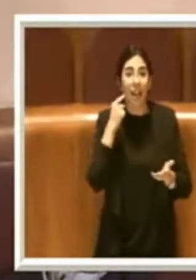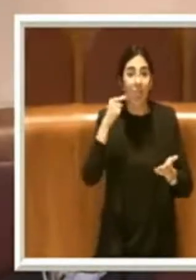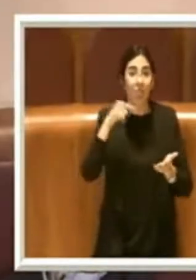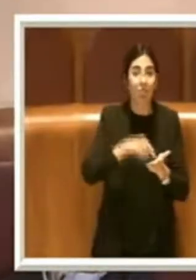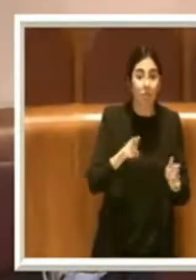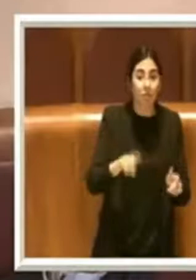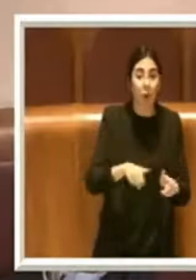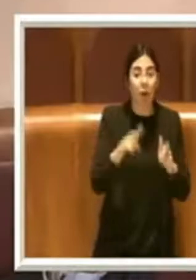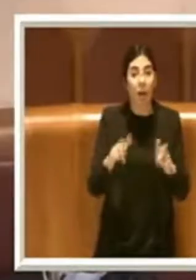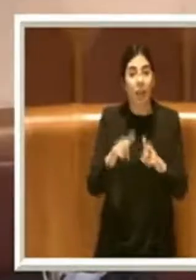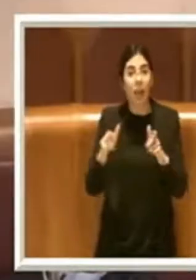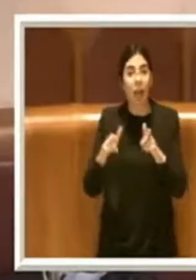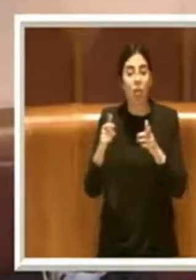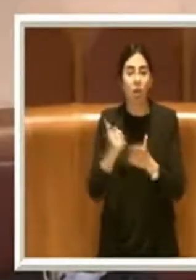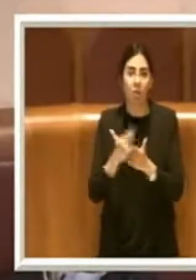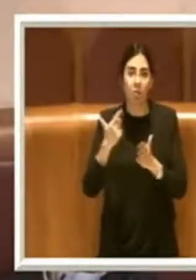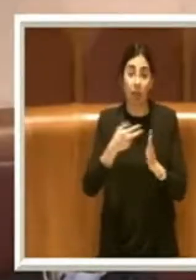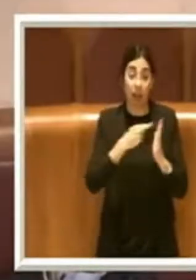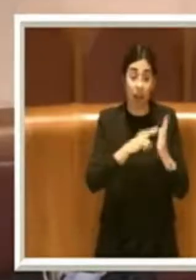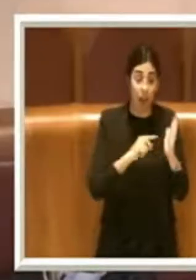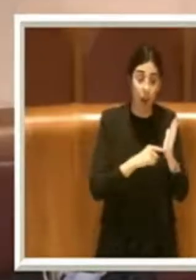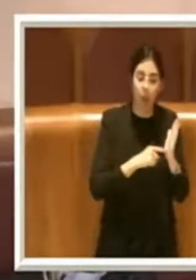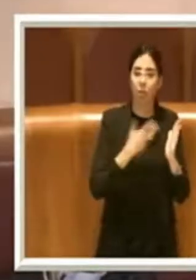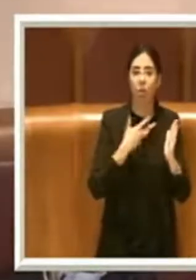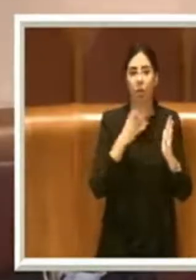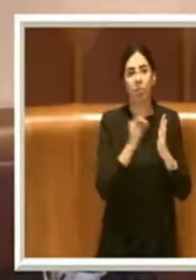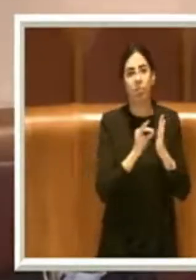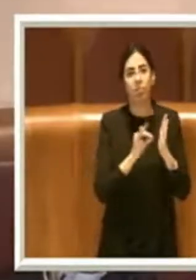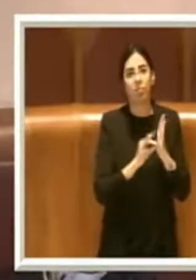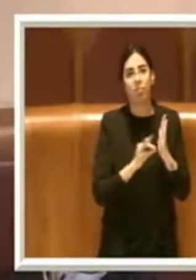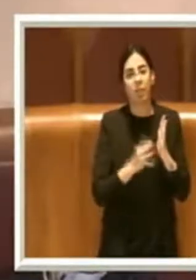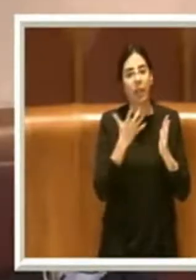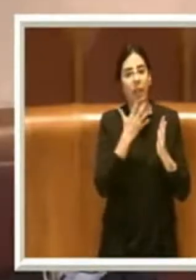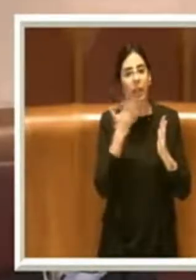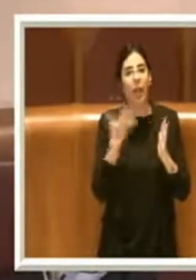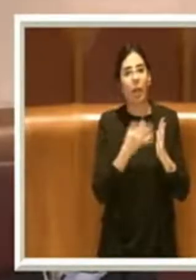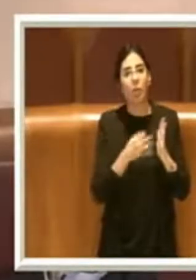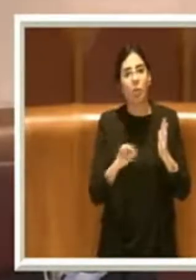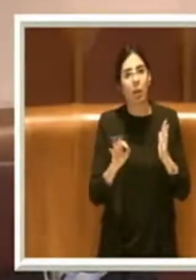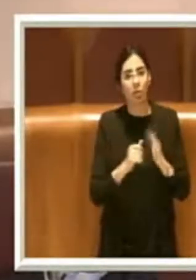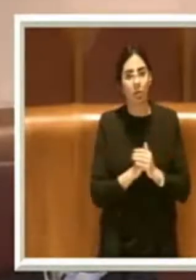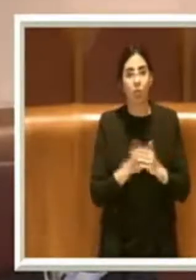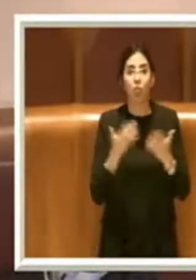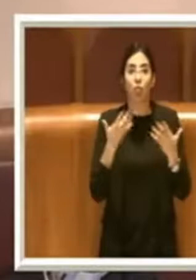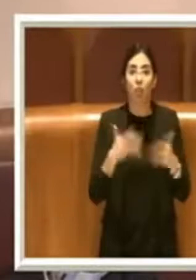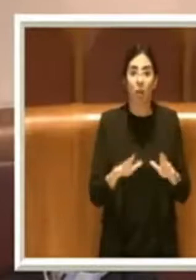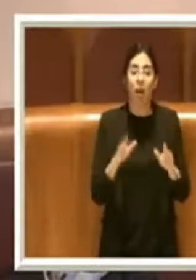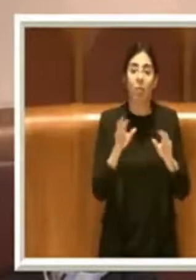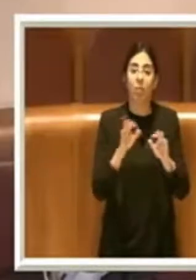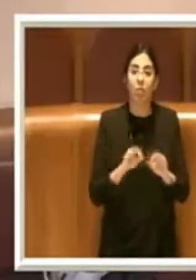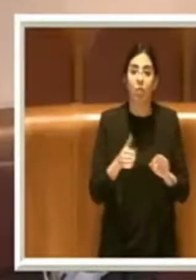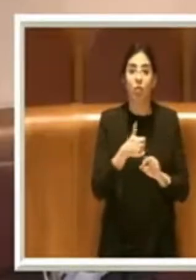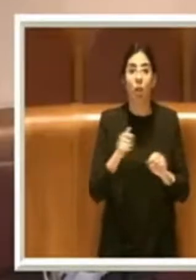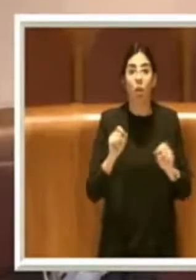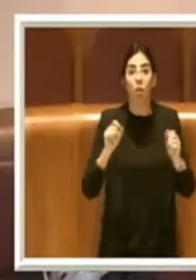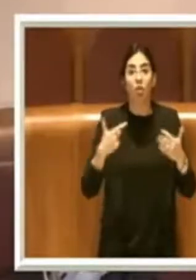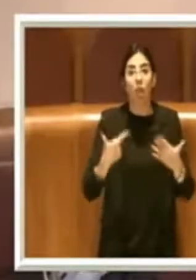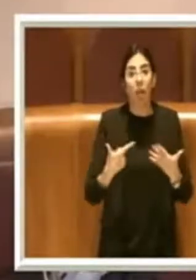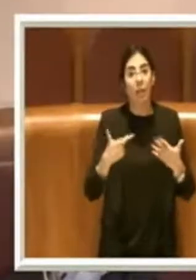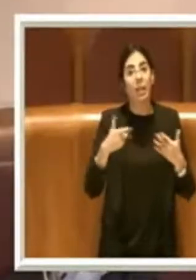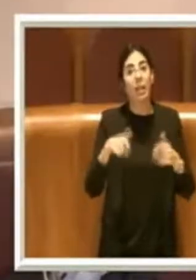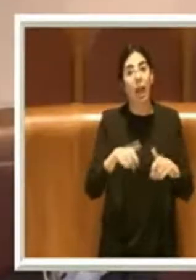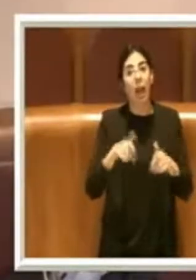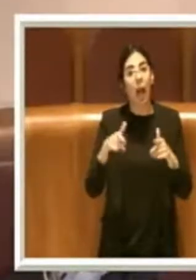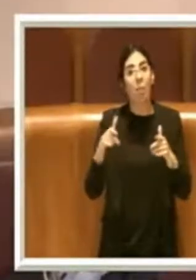norme chiare, specifiche. Abbiamo messo a dimora 117 alberi a Tormarancia, nel